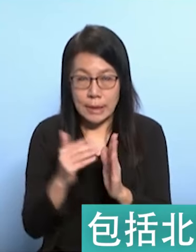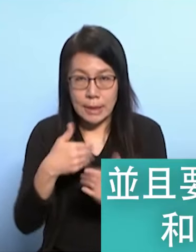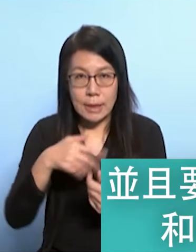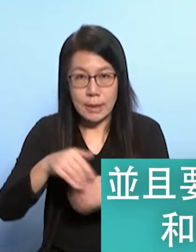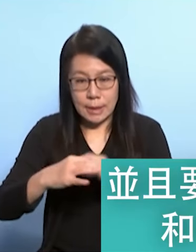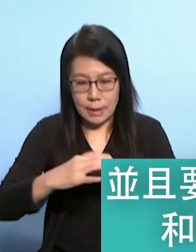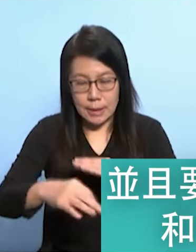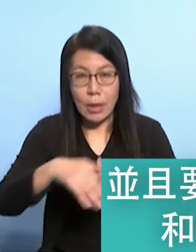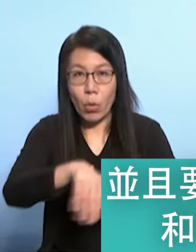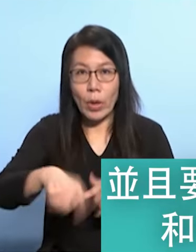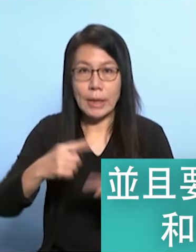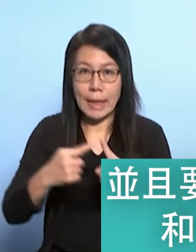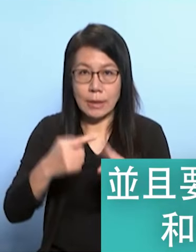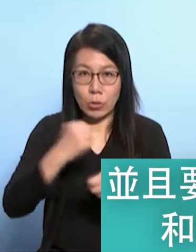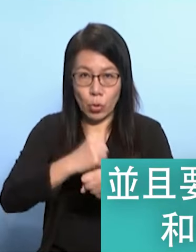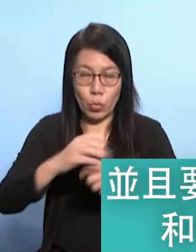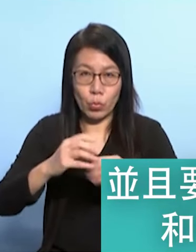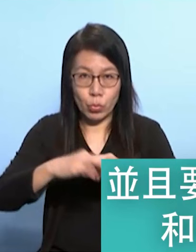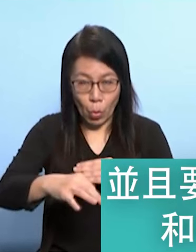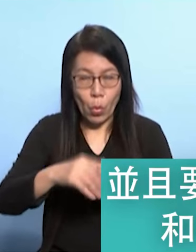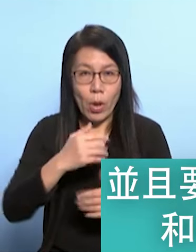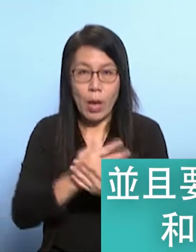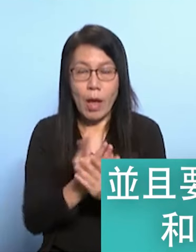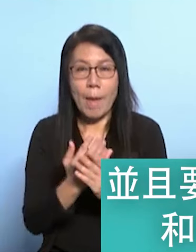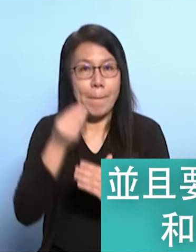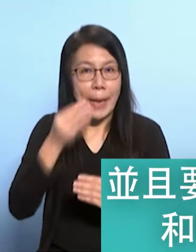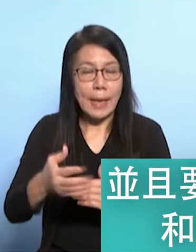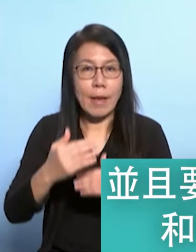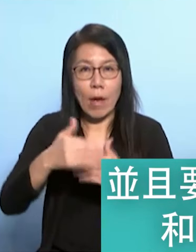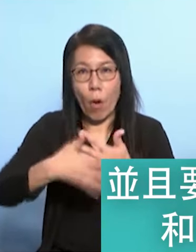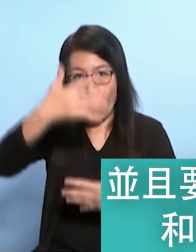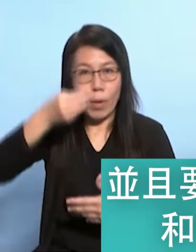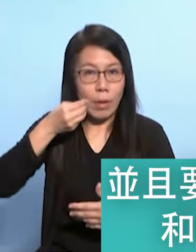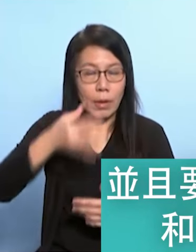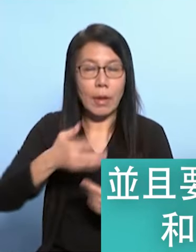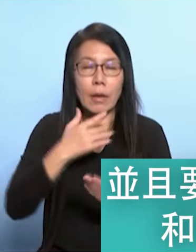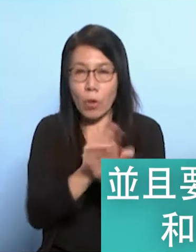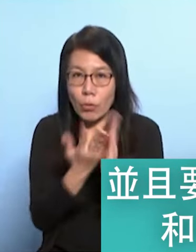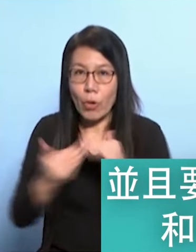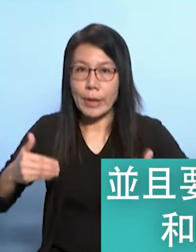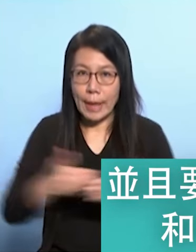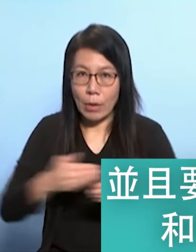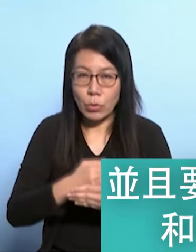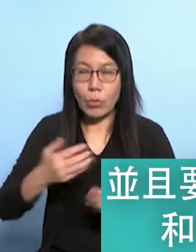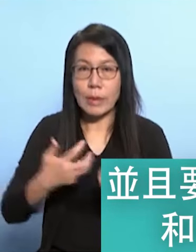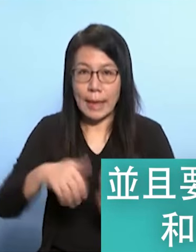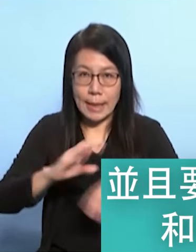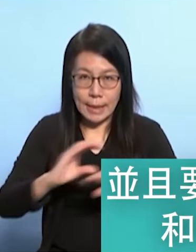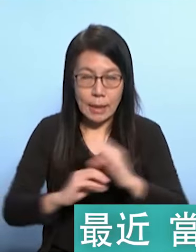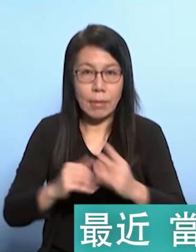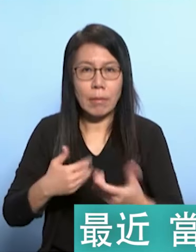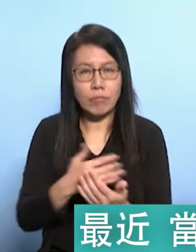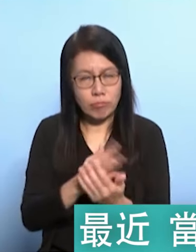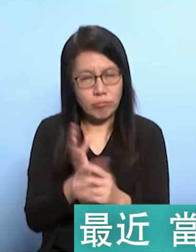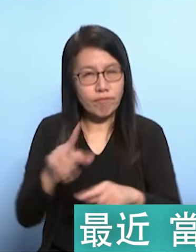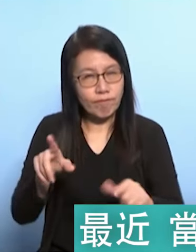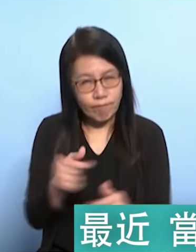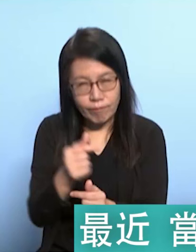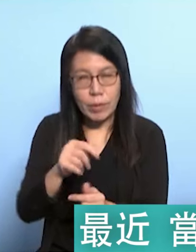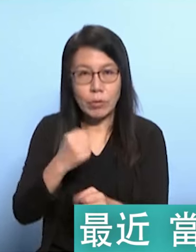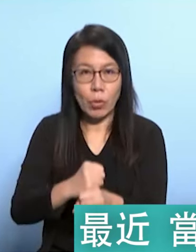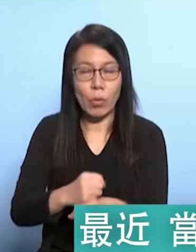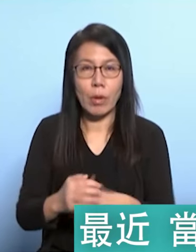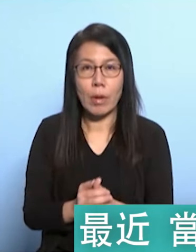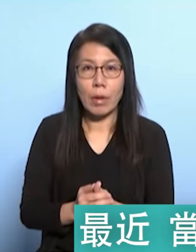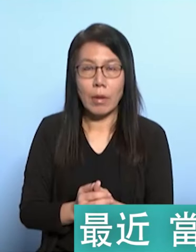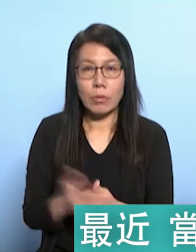目，並且要達至土地的房屋供應的目標，以及完善各項交通基建配套等。最近，當局